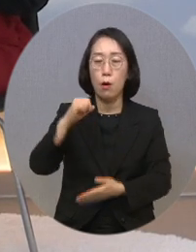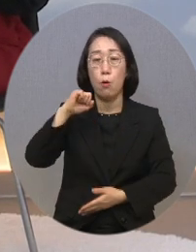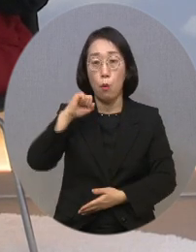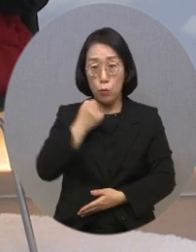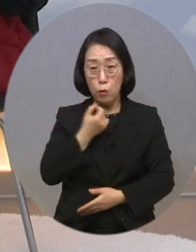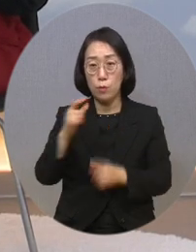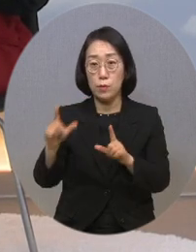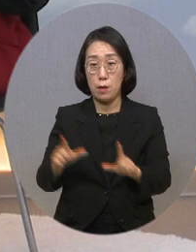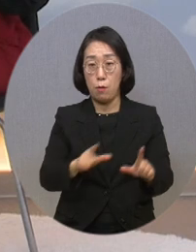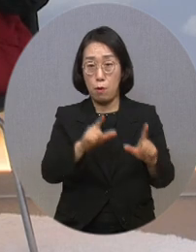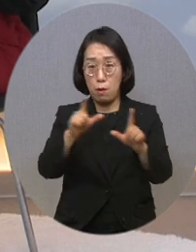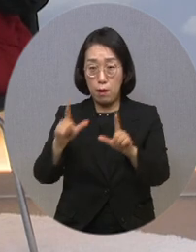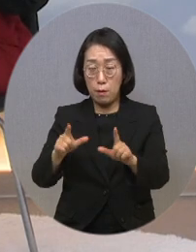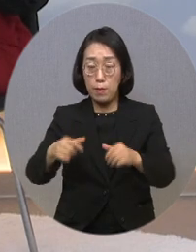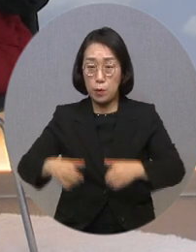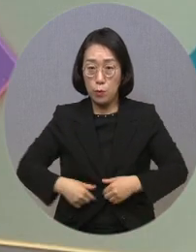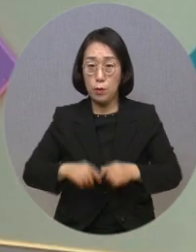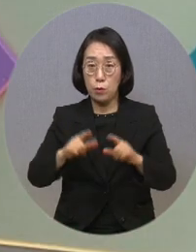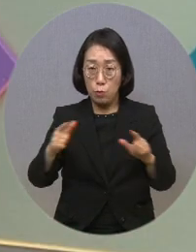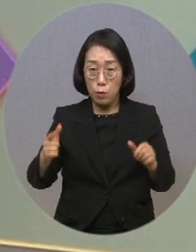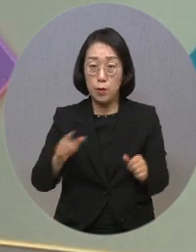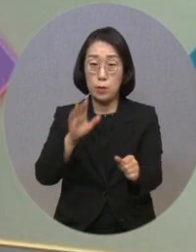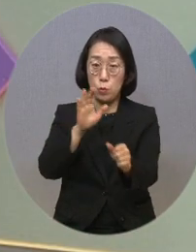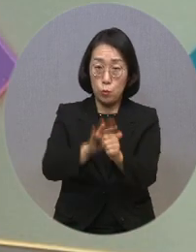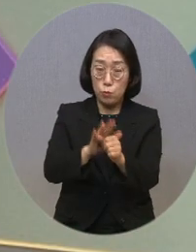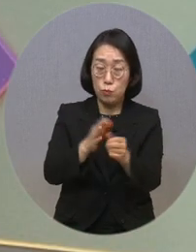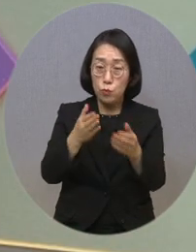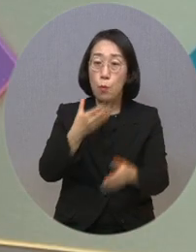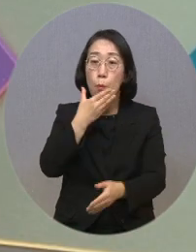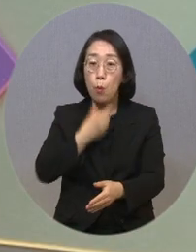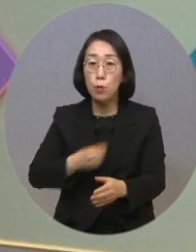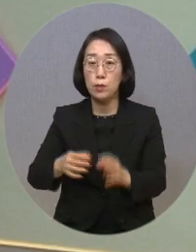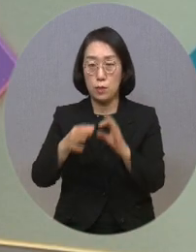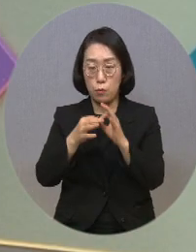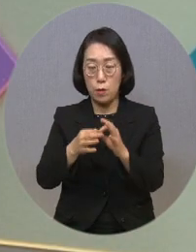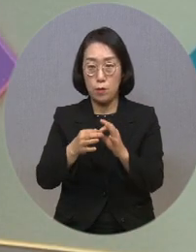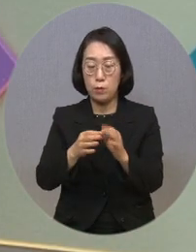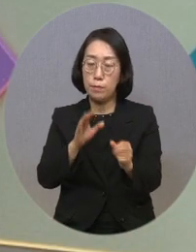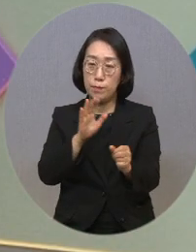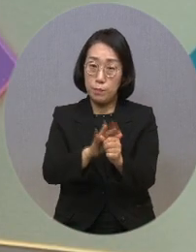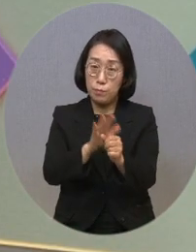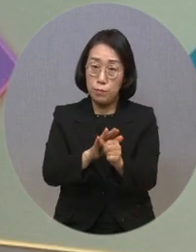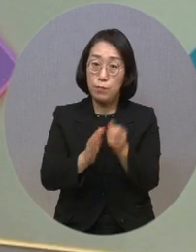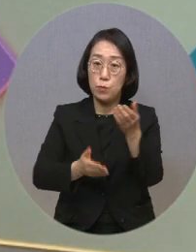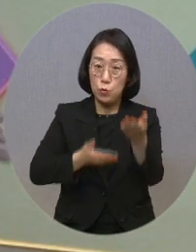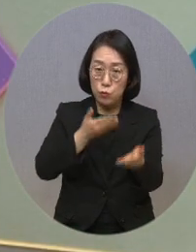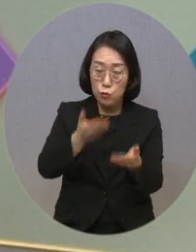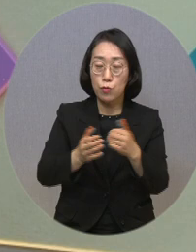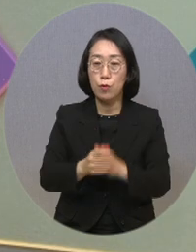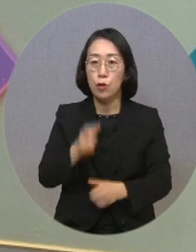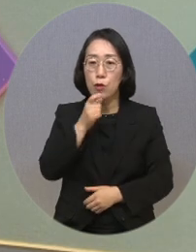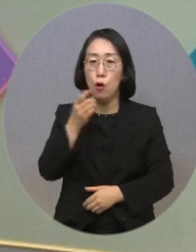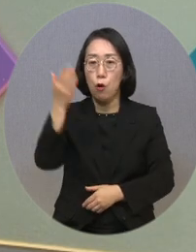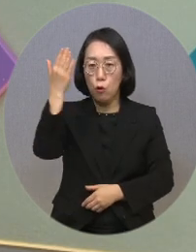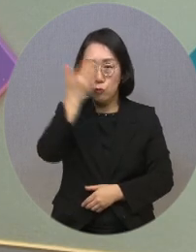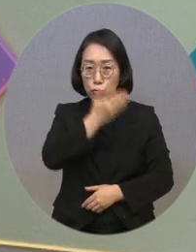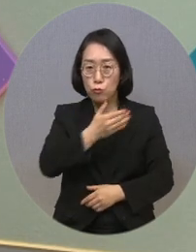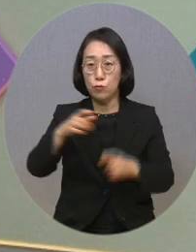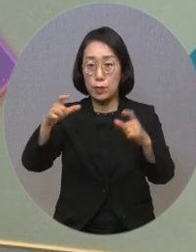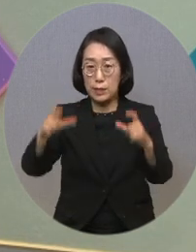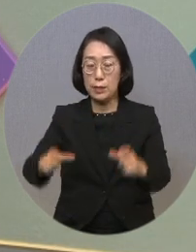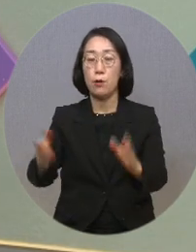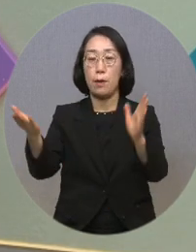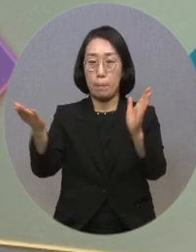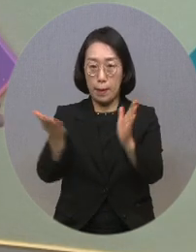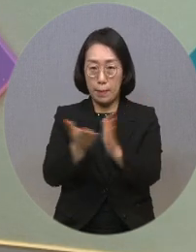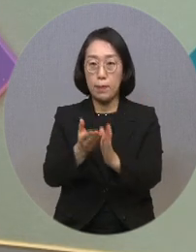하는 데 필요한 부분들을 이렇게 복지 쪽에서 이렇게 지원하는 그런 여수에 맞는 네. 여수형